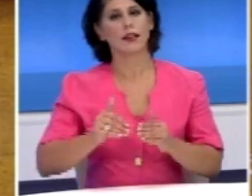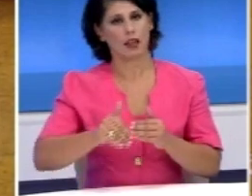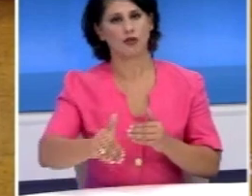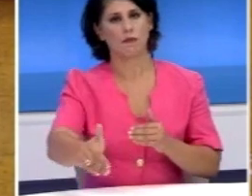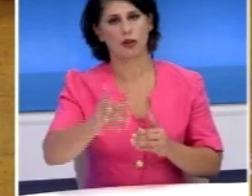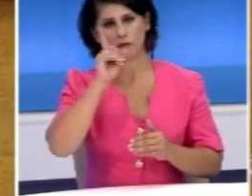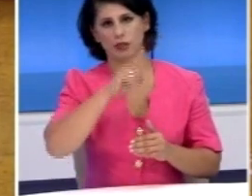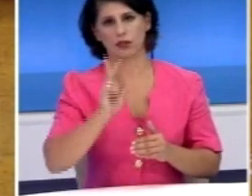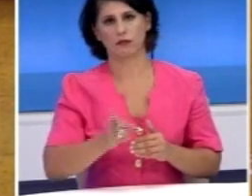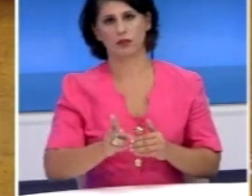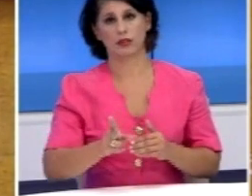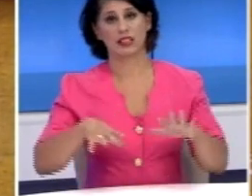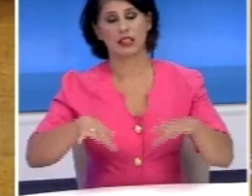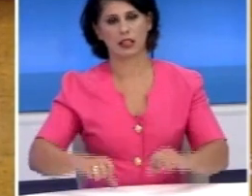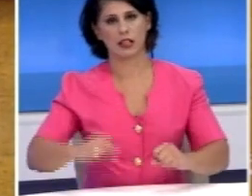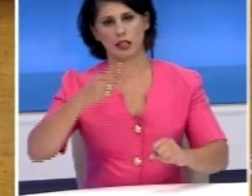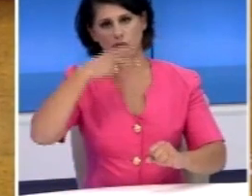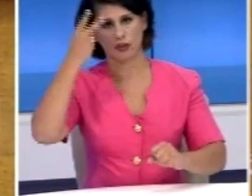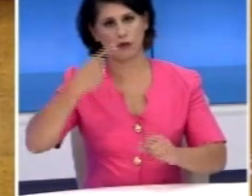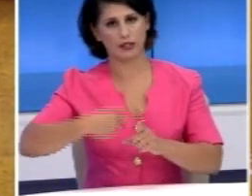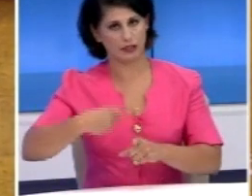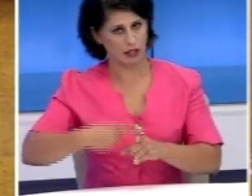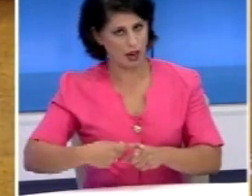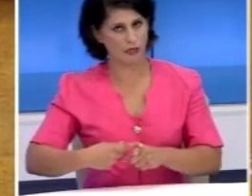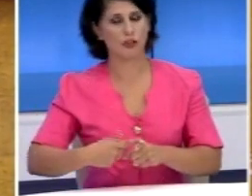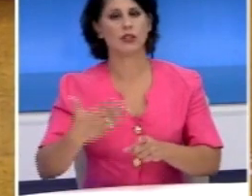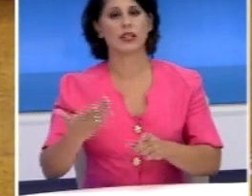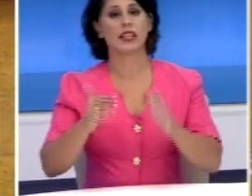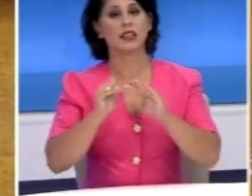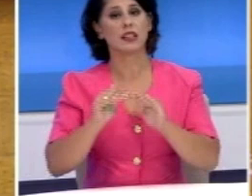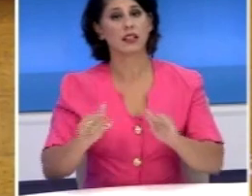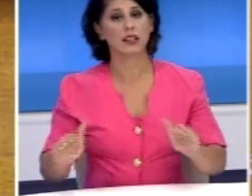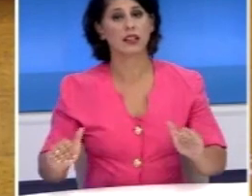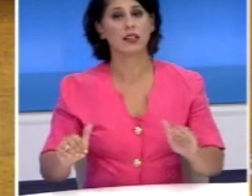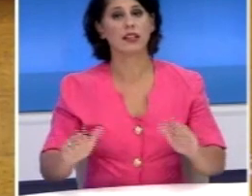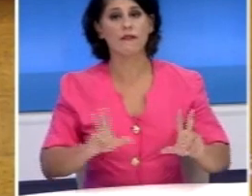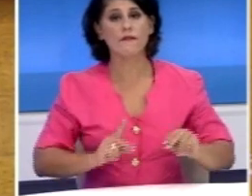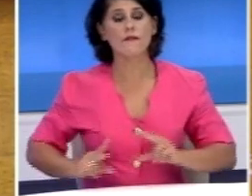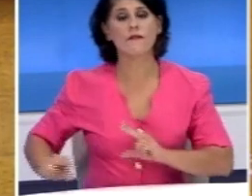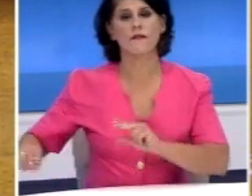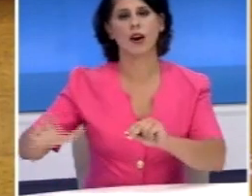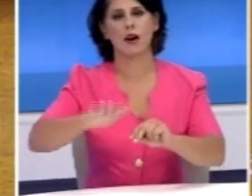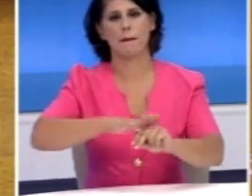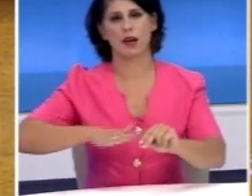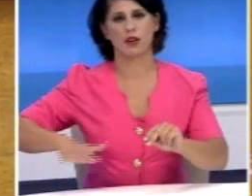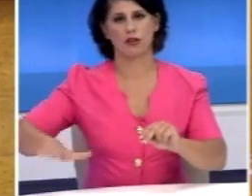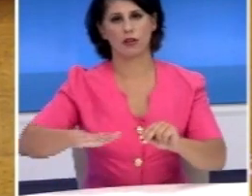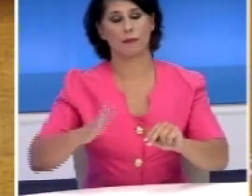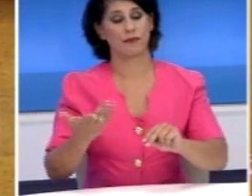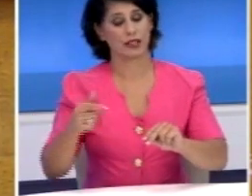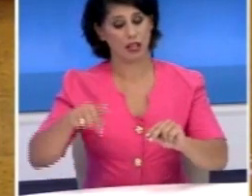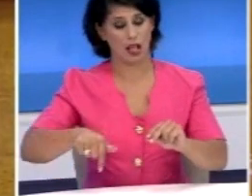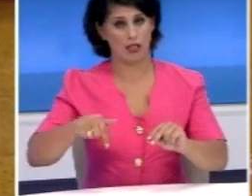για το μέλλον, για τα κυριαρχικά δικαιώματα της χώρας, για την ειρήνη συνολικά στην περιοχή. Γιατί